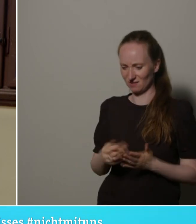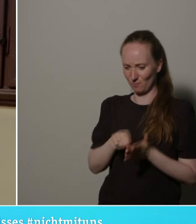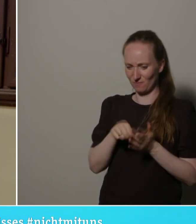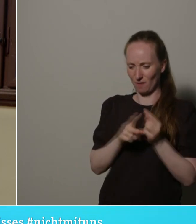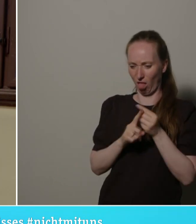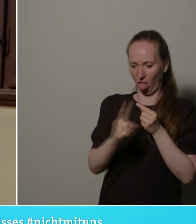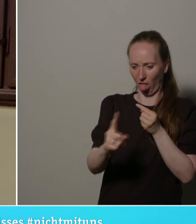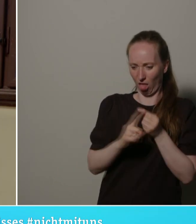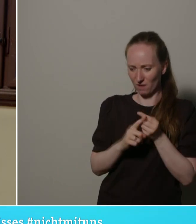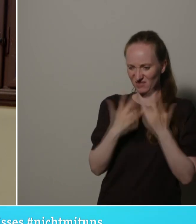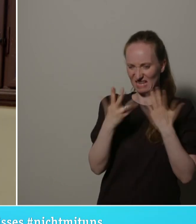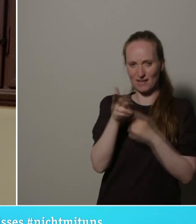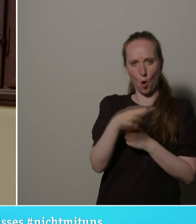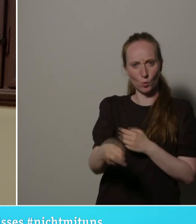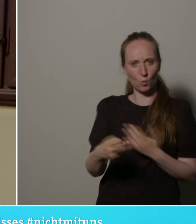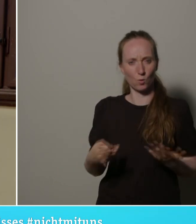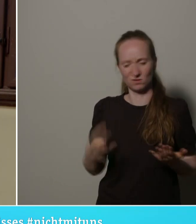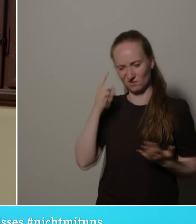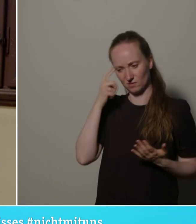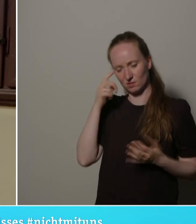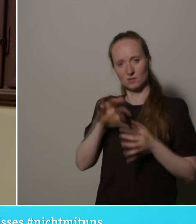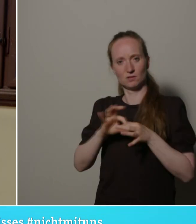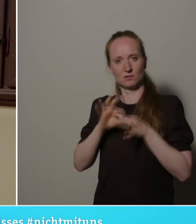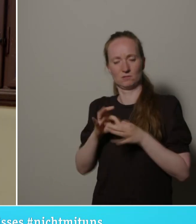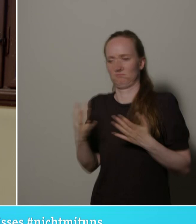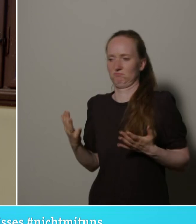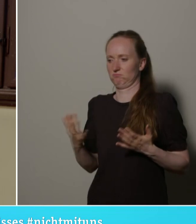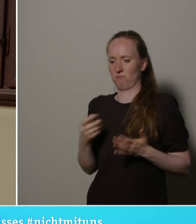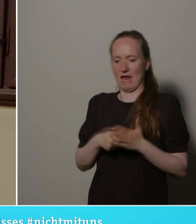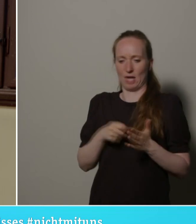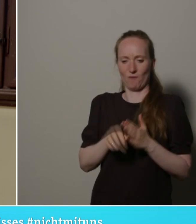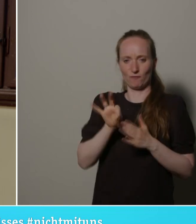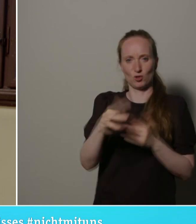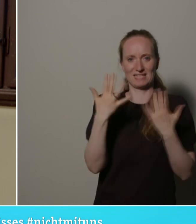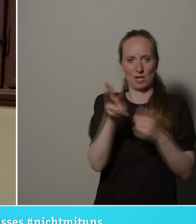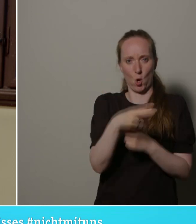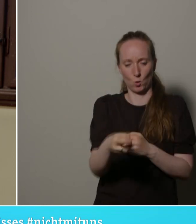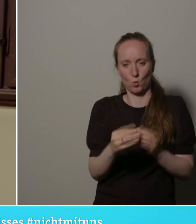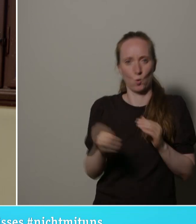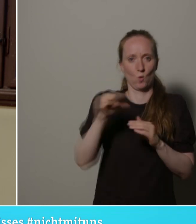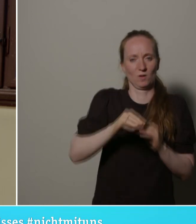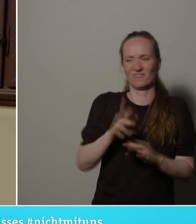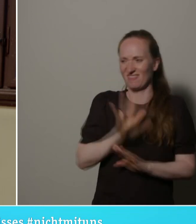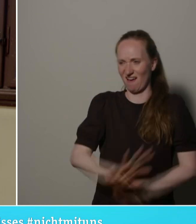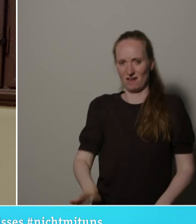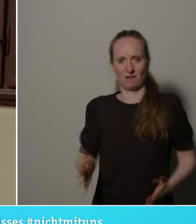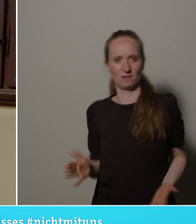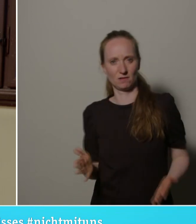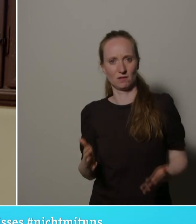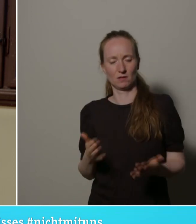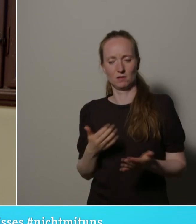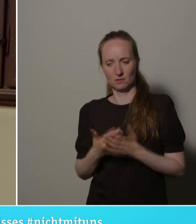da fahren wir dort und dorthin nicht zum Arzt oder zum Einkaufen. Und ich glaube, das ist auch ein wichtiges Ziel. Und